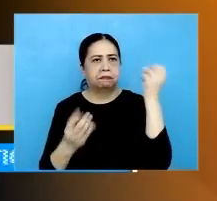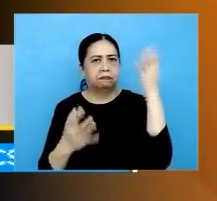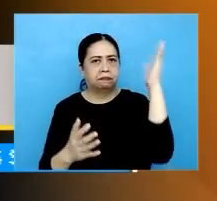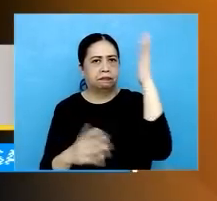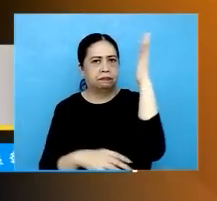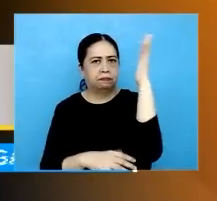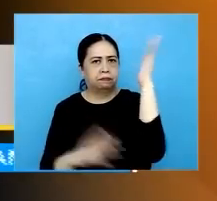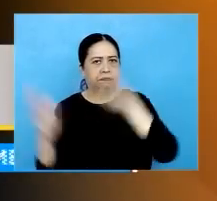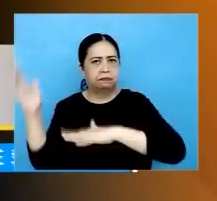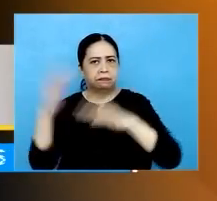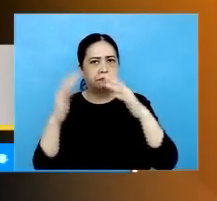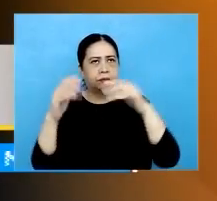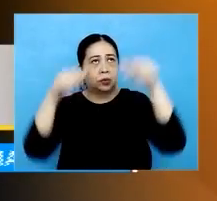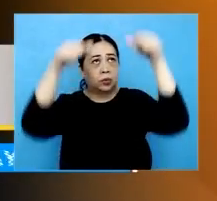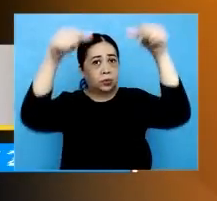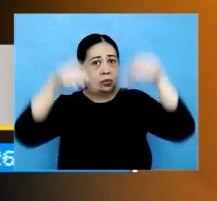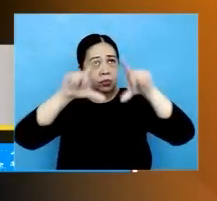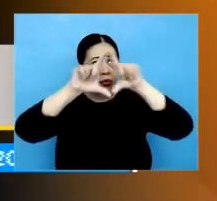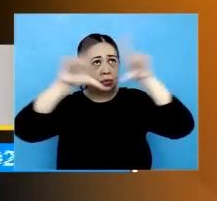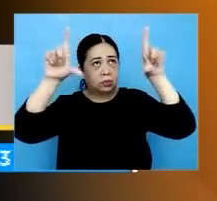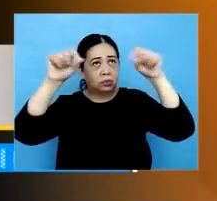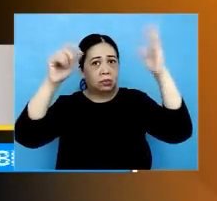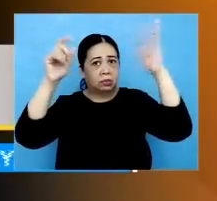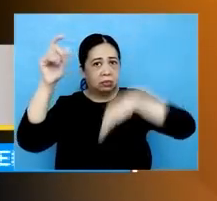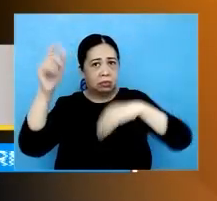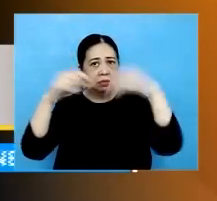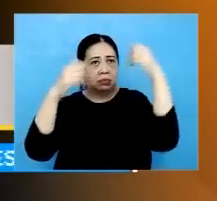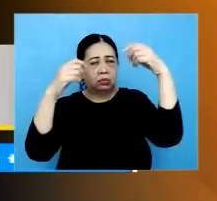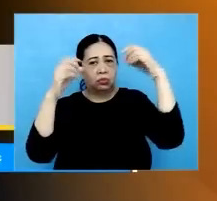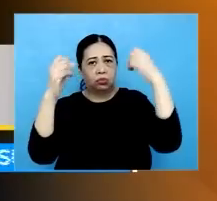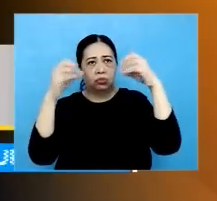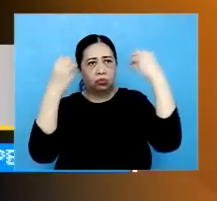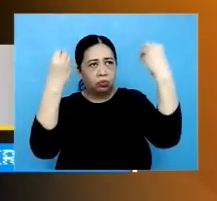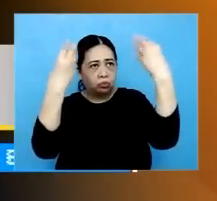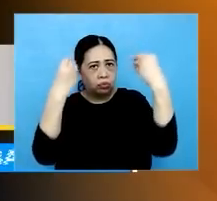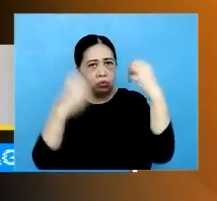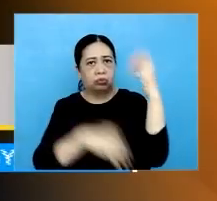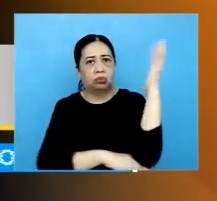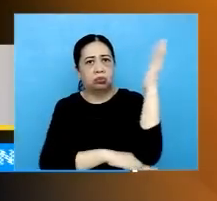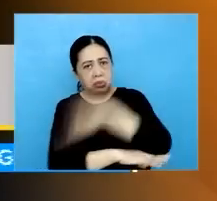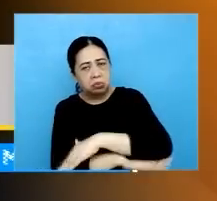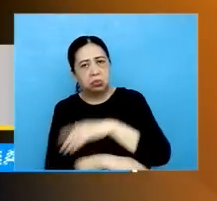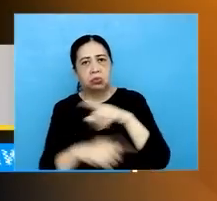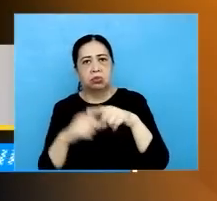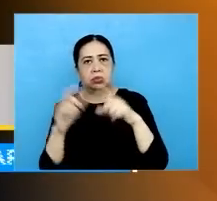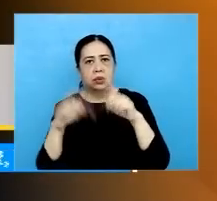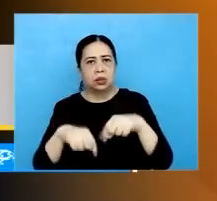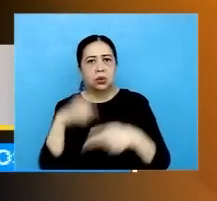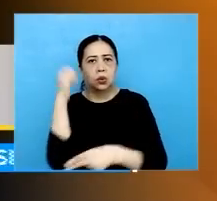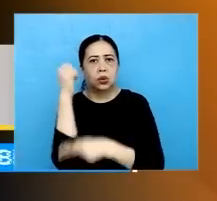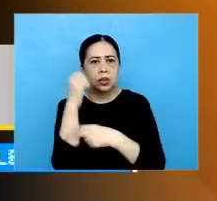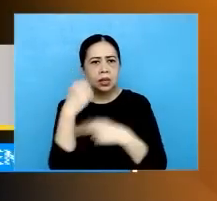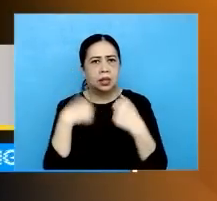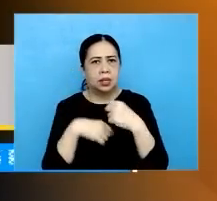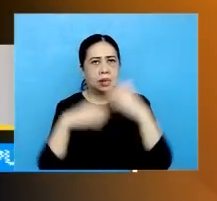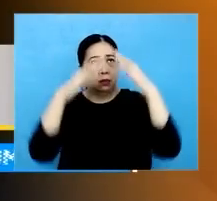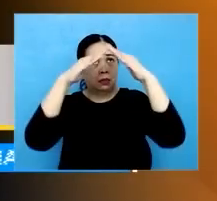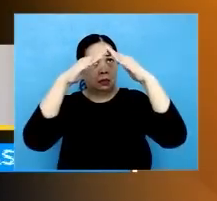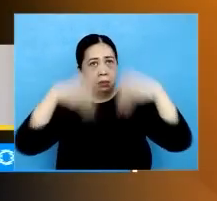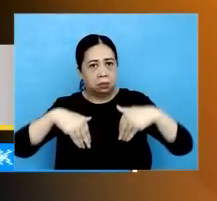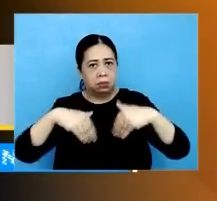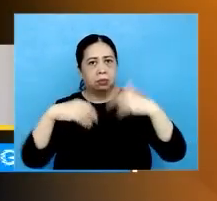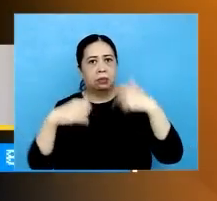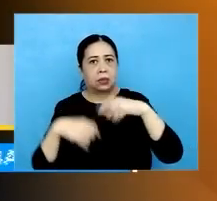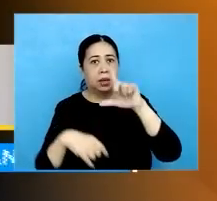yung mga signages nila, yung traffic light, yung mga puno. Dito sa hotel may bumagsak na kisame sa